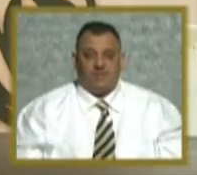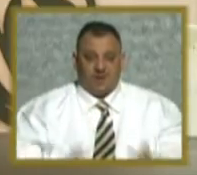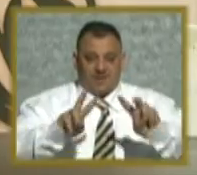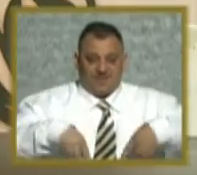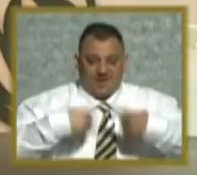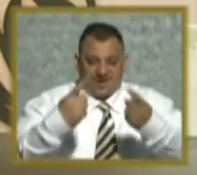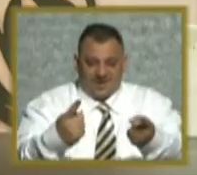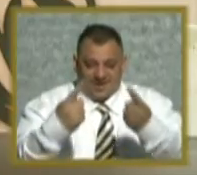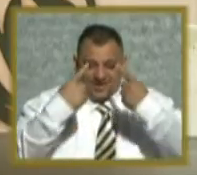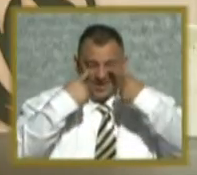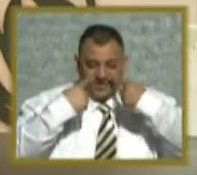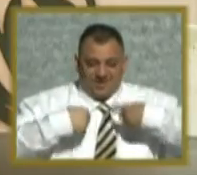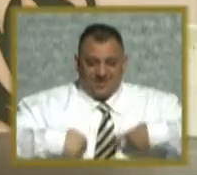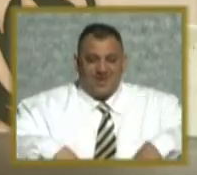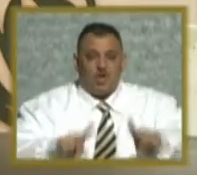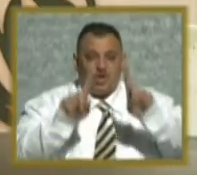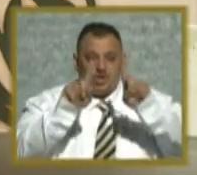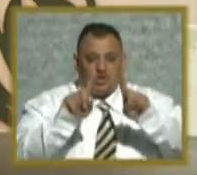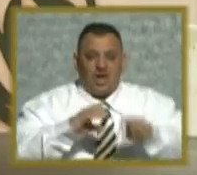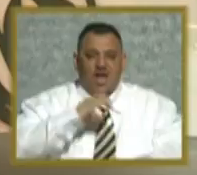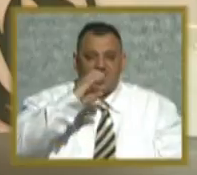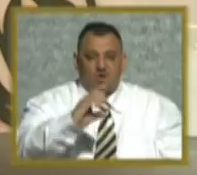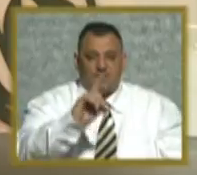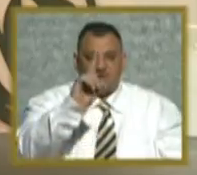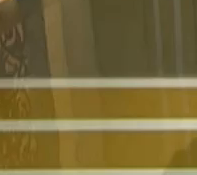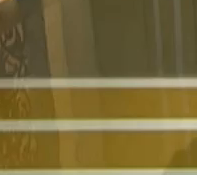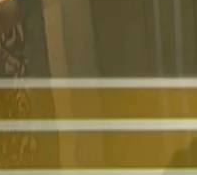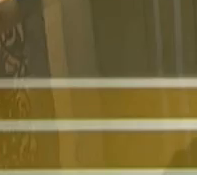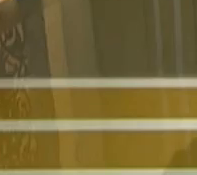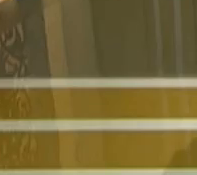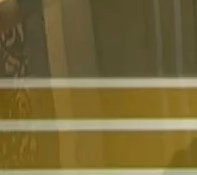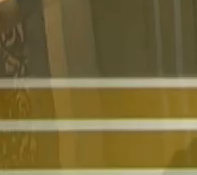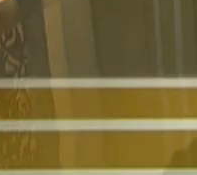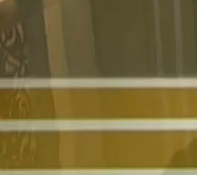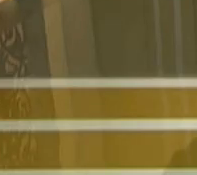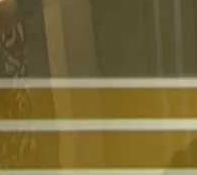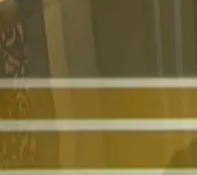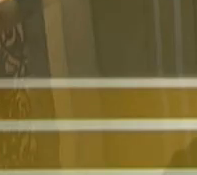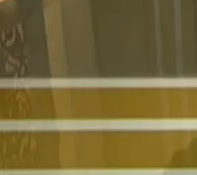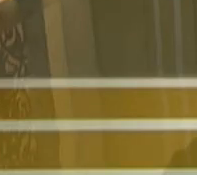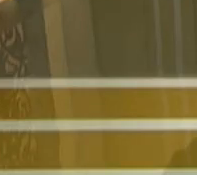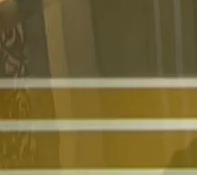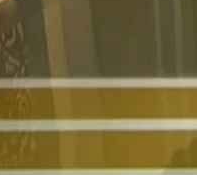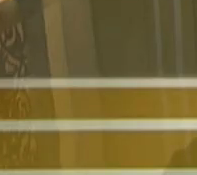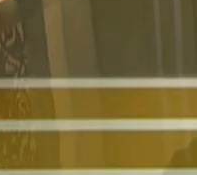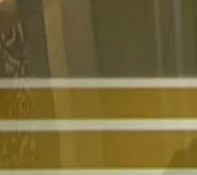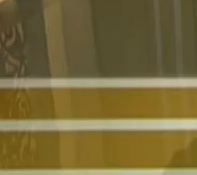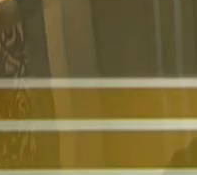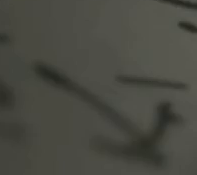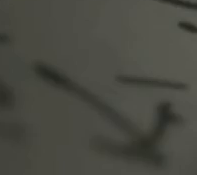بعد هذا الفاصل القصير ألتقيكم لأجيب على بقية الأسئلة، فانتظروني. مقيم